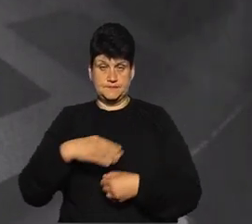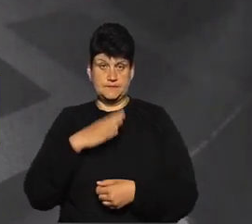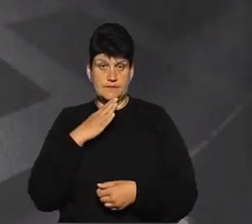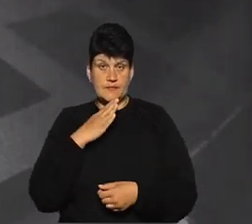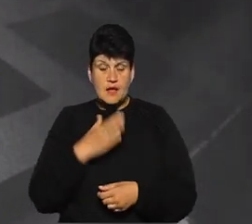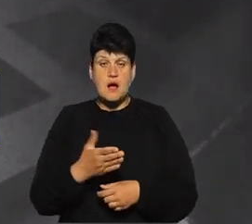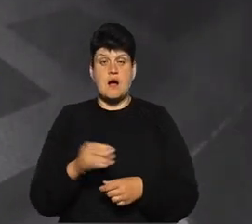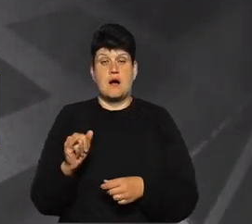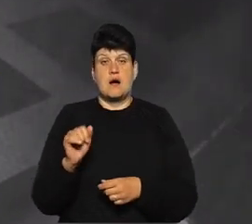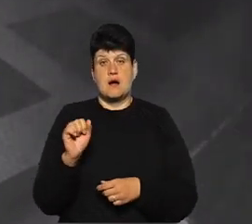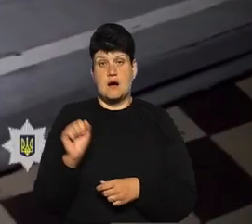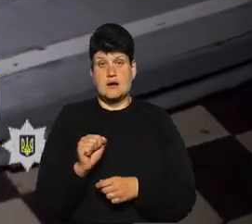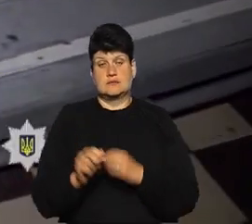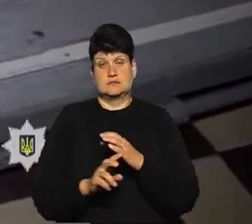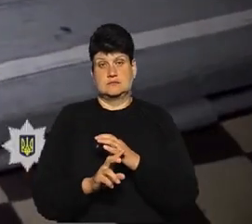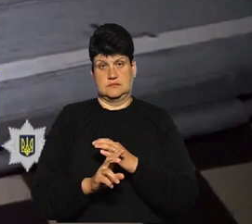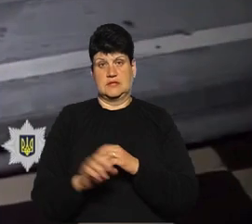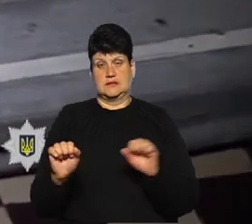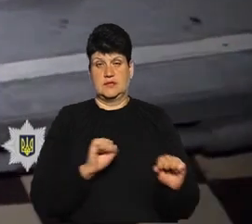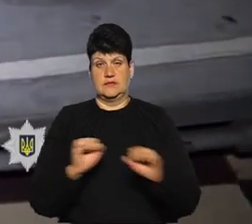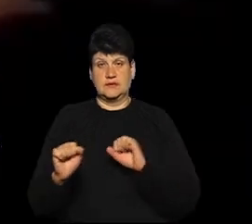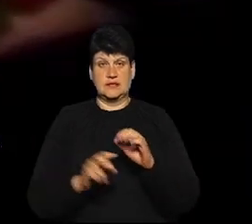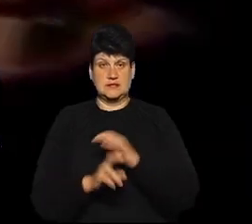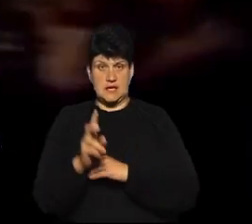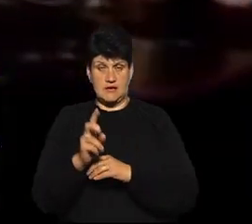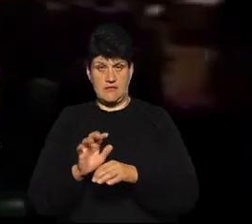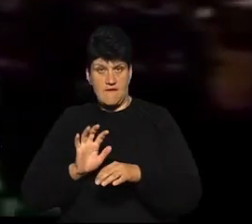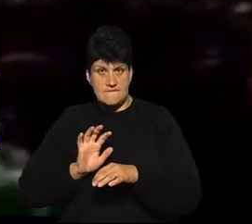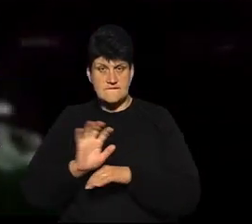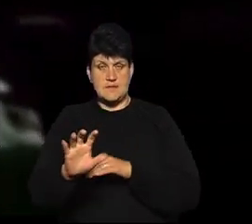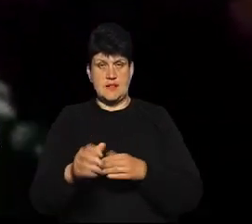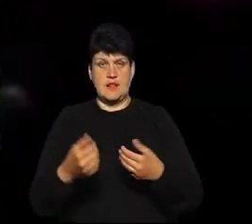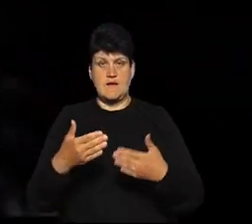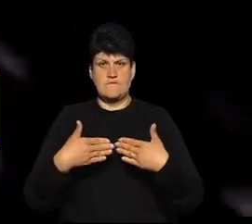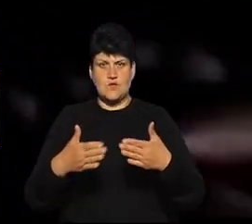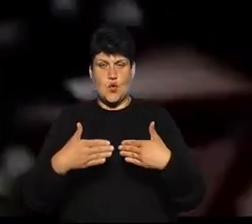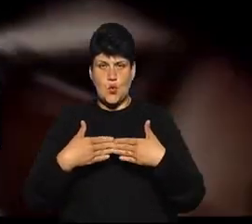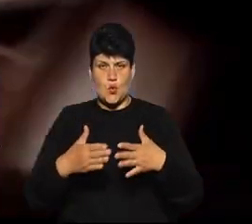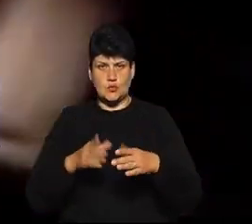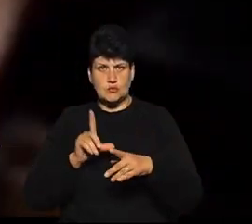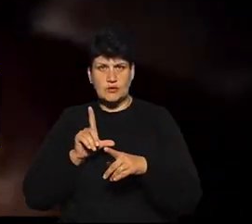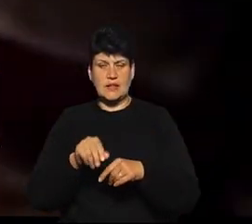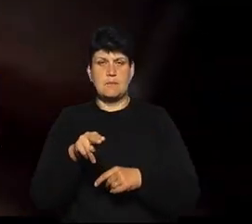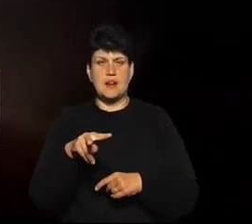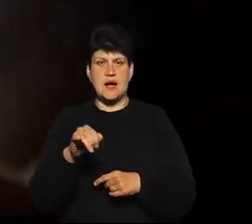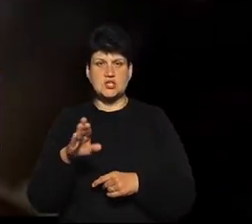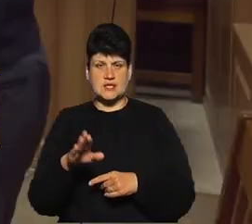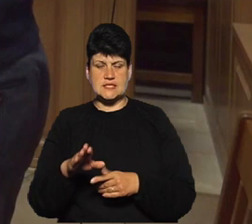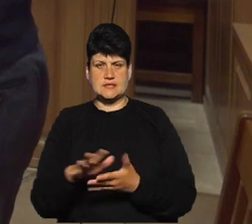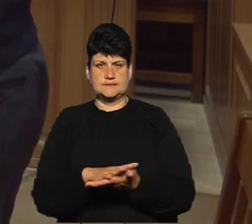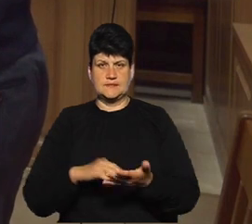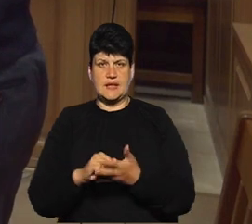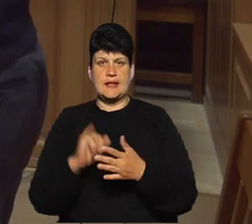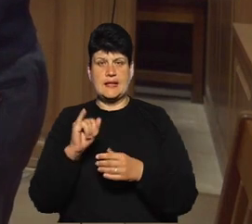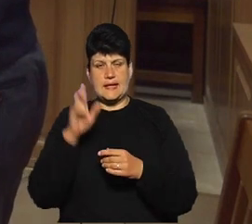собору отець Орест Павлійський повідомив, що водійка вибила ворота храму 18 століття, роз'їхала плащаницю та пошкодила ікону. За це жінку